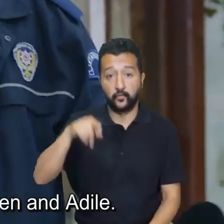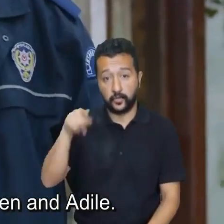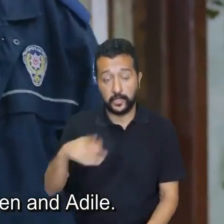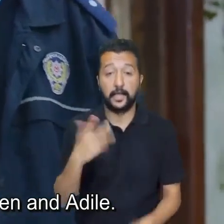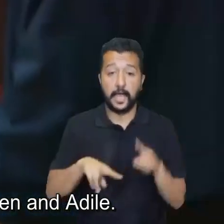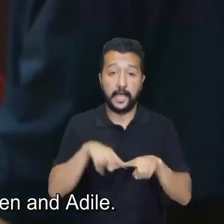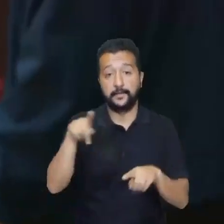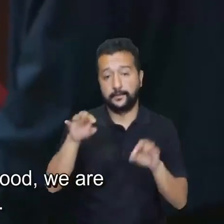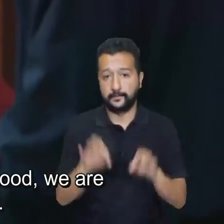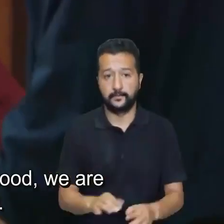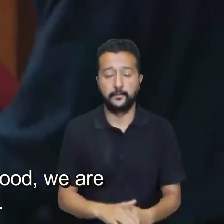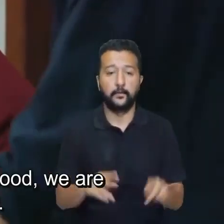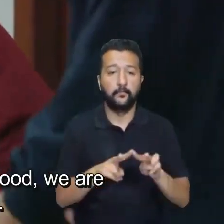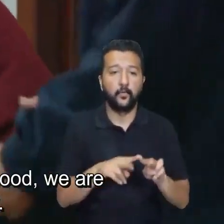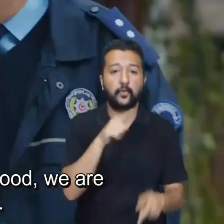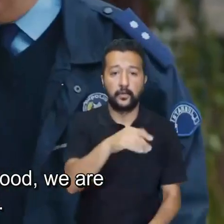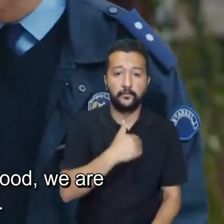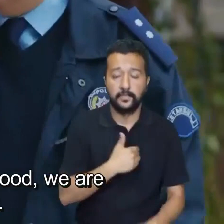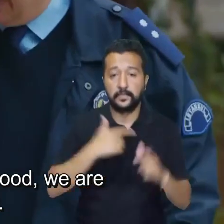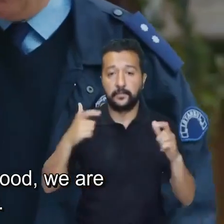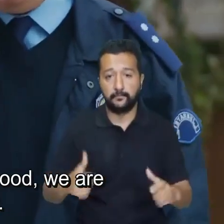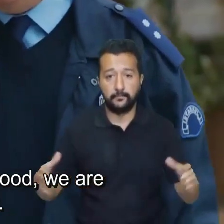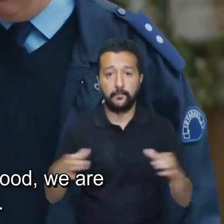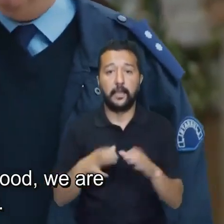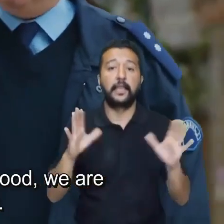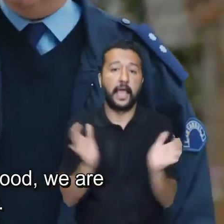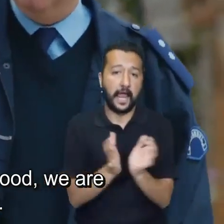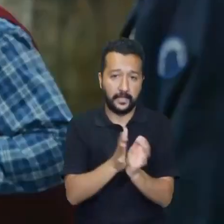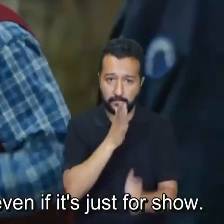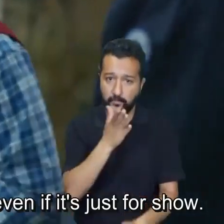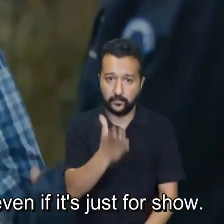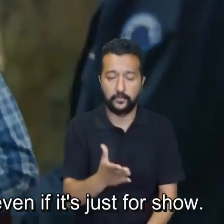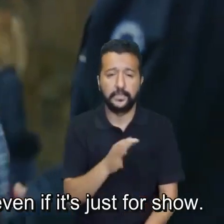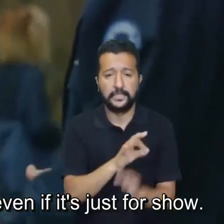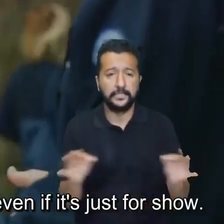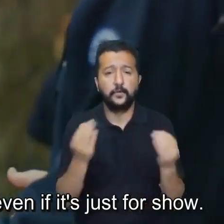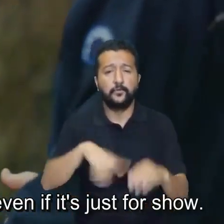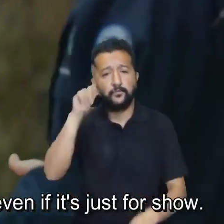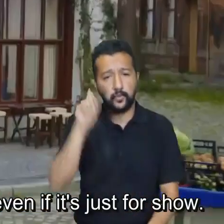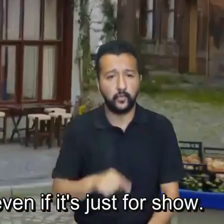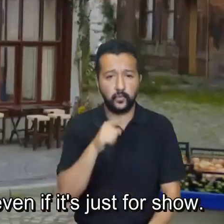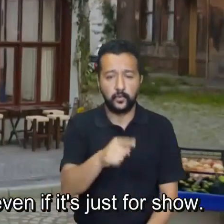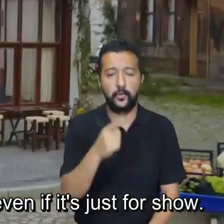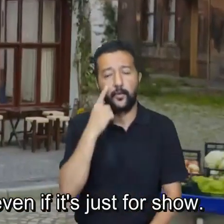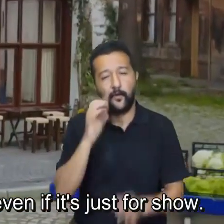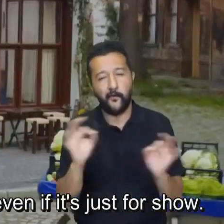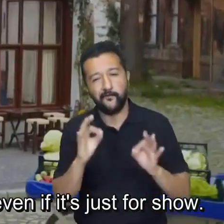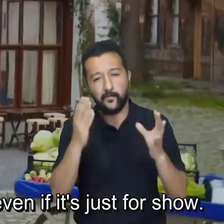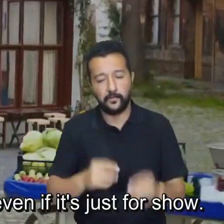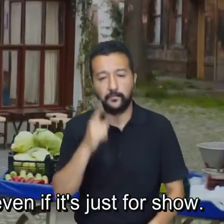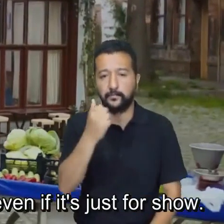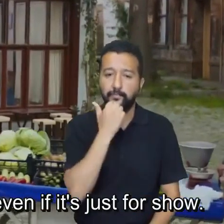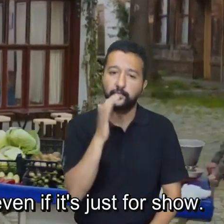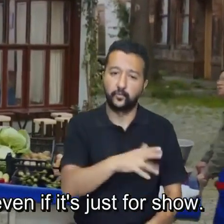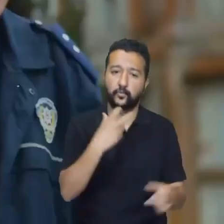da, Adile'nin de. Münir, biz de mahalle değiliz, bir aileyiz biliyorsun. Hiç olmazsa bir günlüğüne, yani göstermelik bile olsa bir